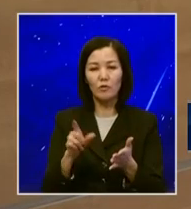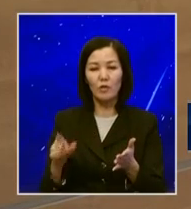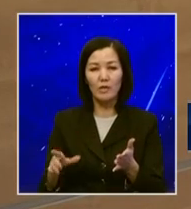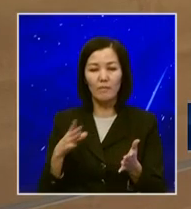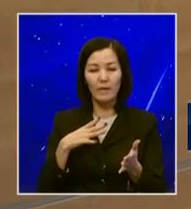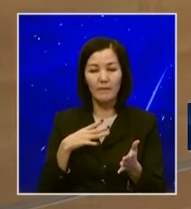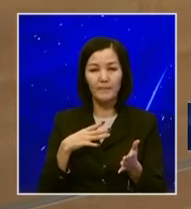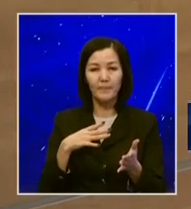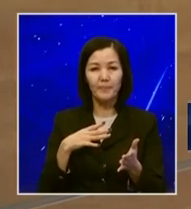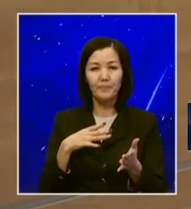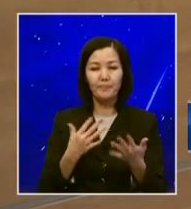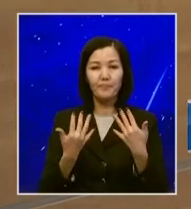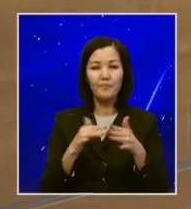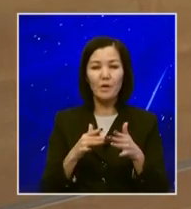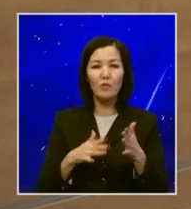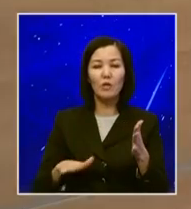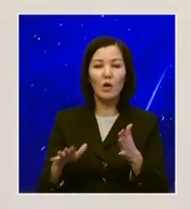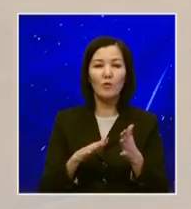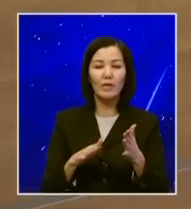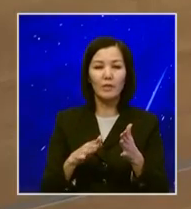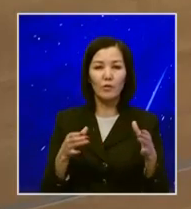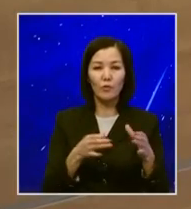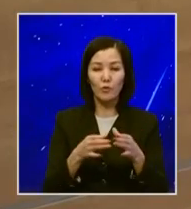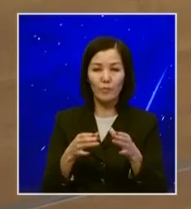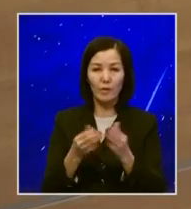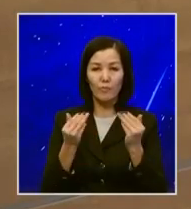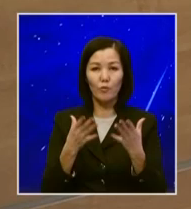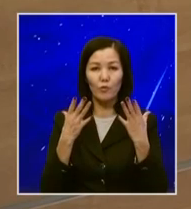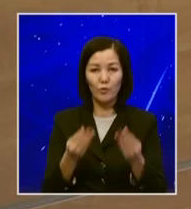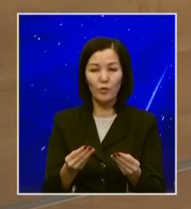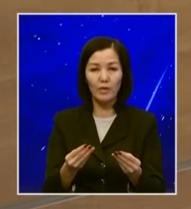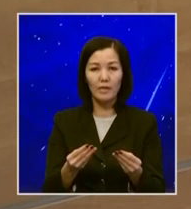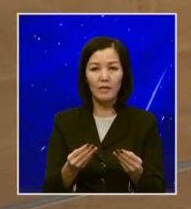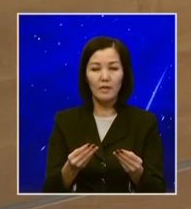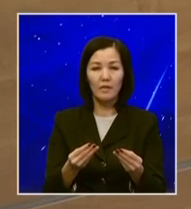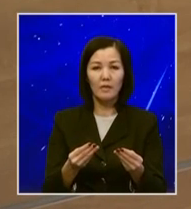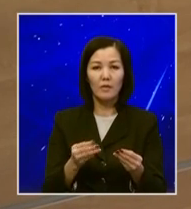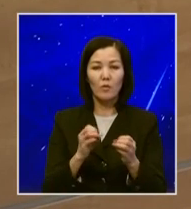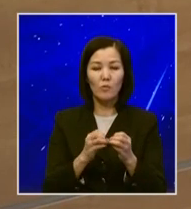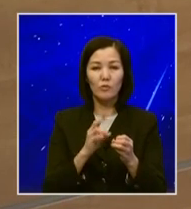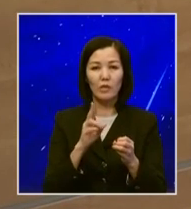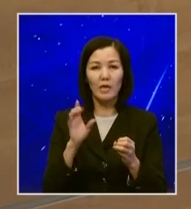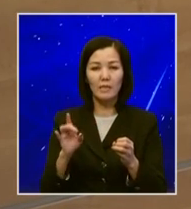бар аудандық, ауылдық ұйымдар. Бүгінгі таңға мына 10 қаңтарда болатын